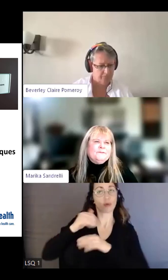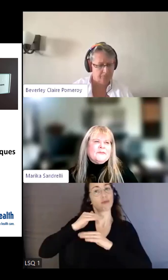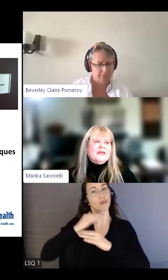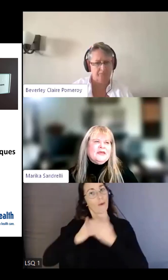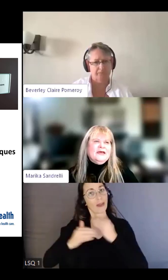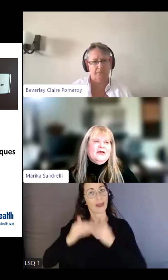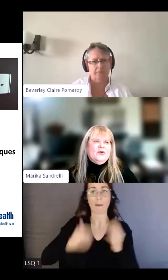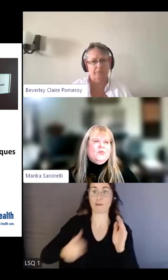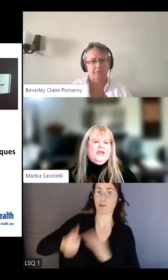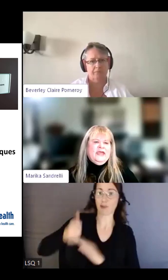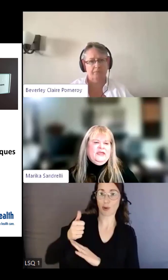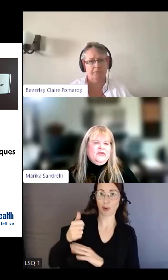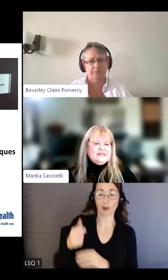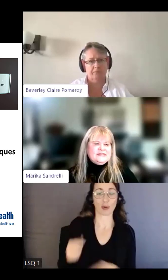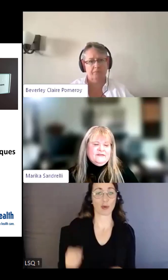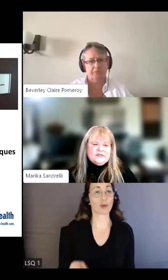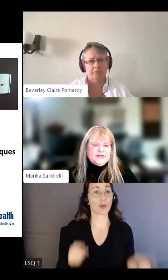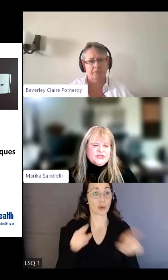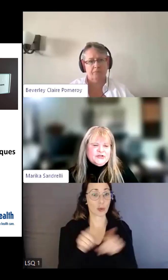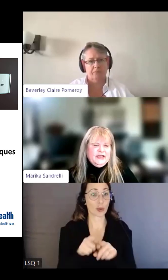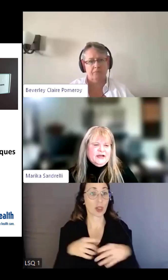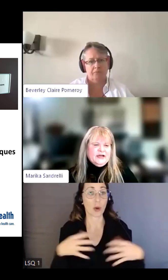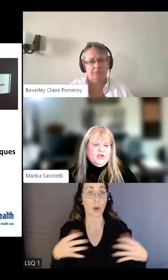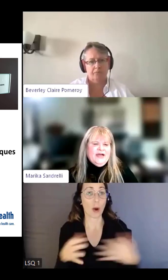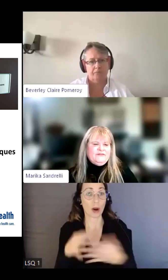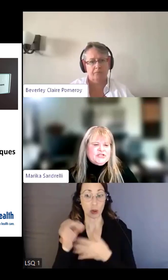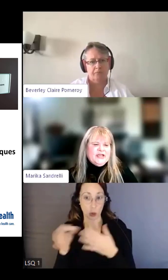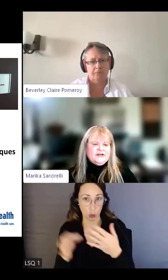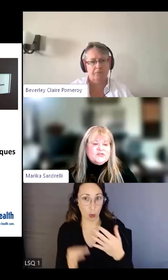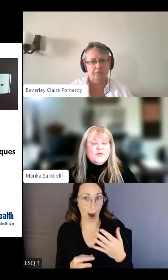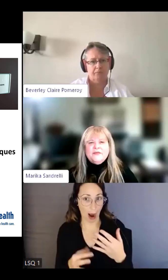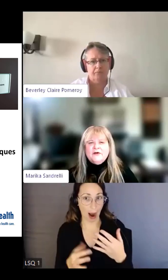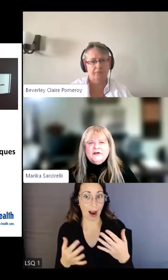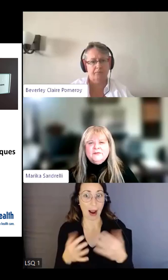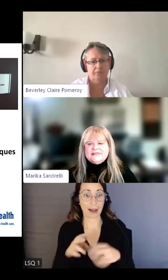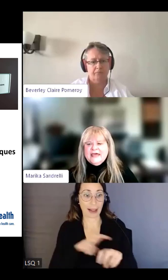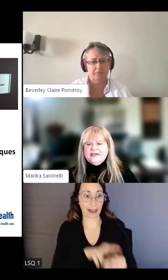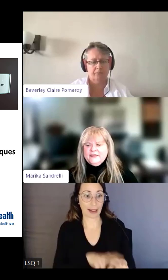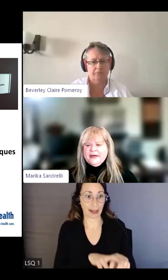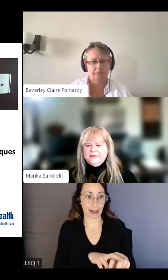des sièges. On peut voir ici, il y a des sièges avec des